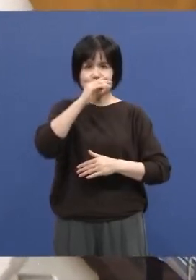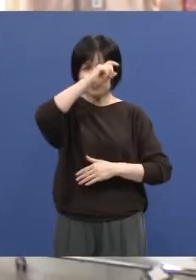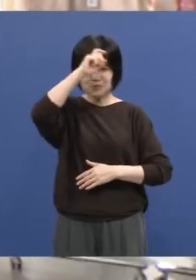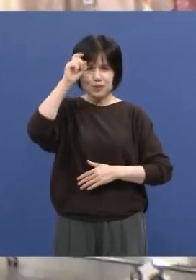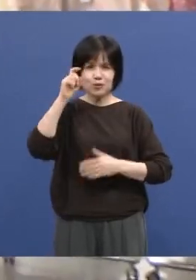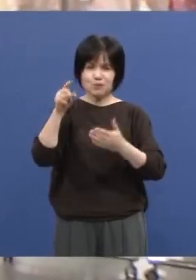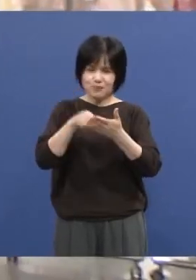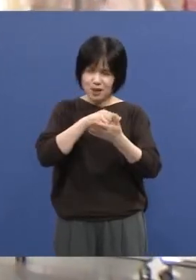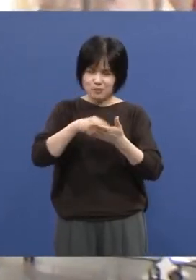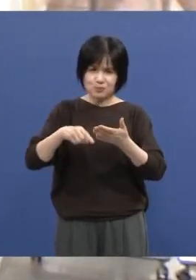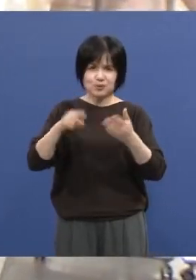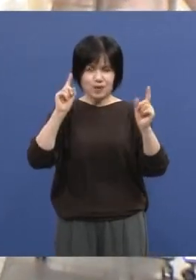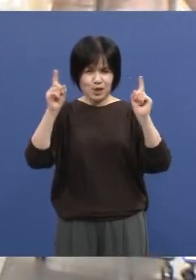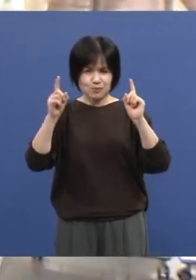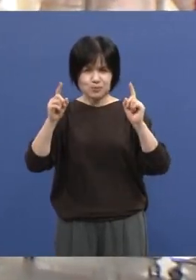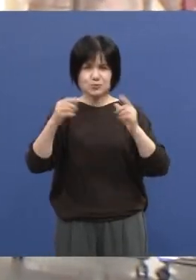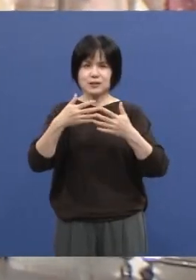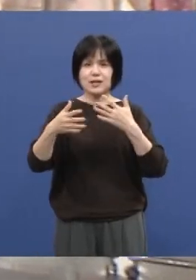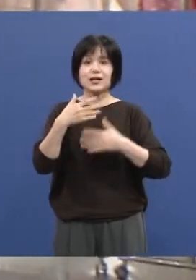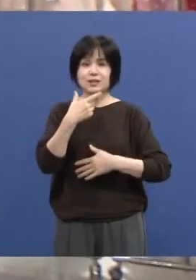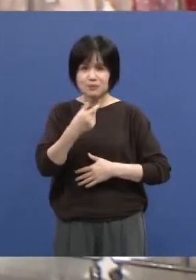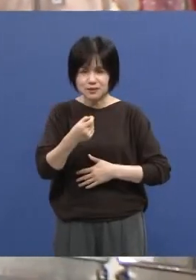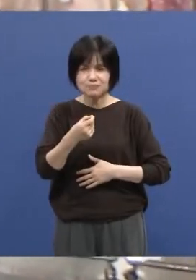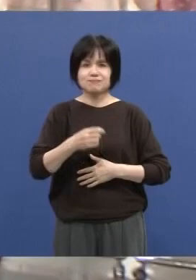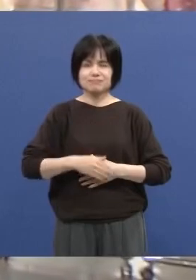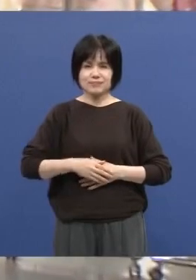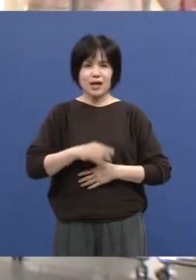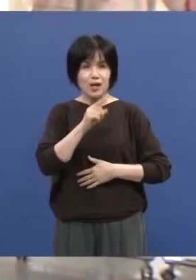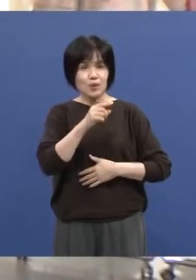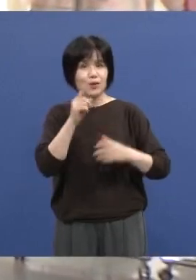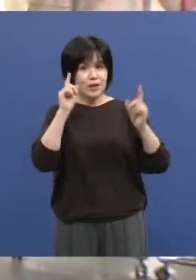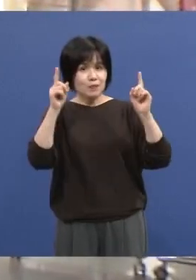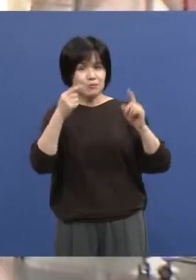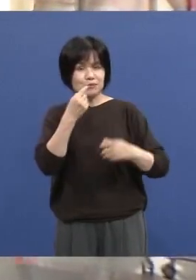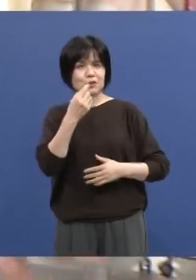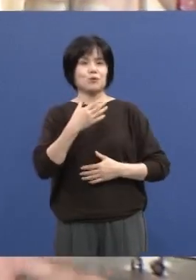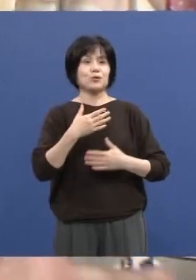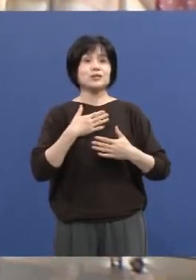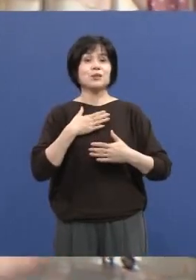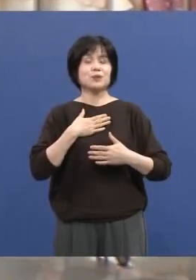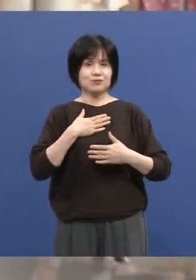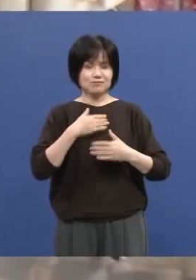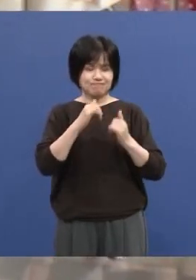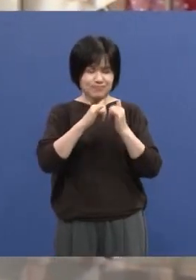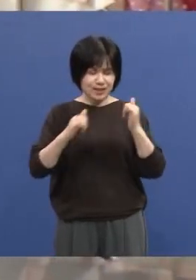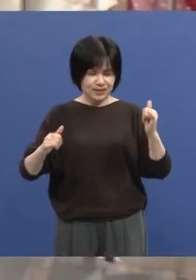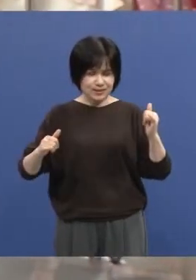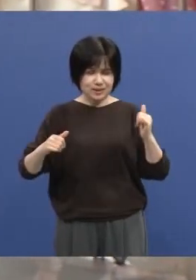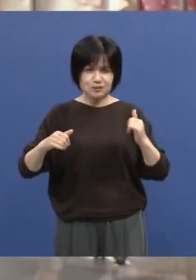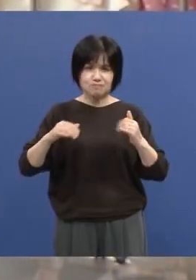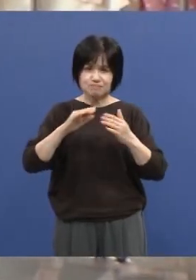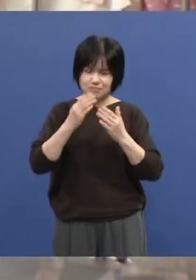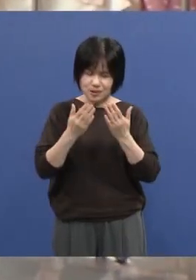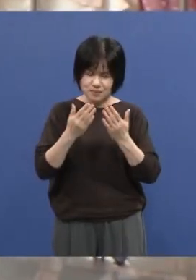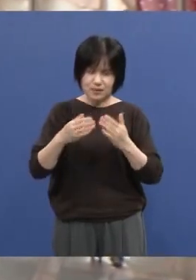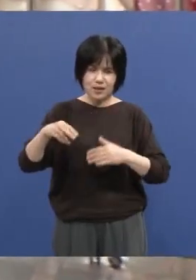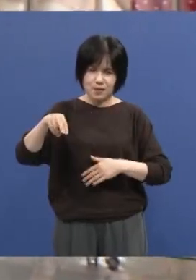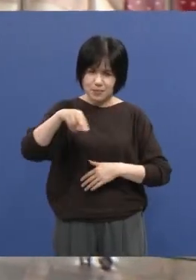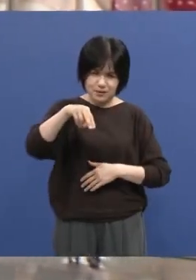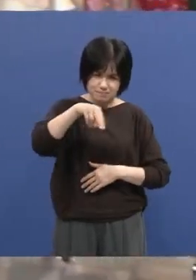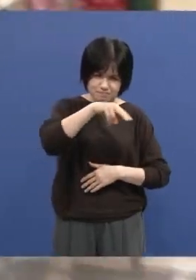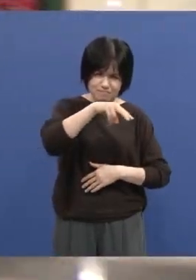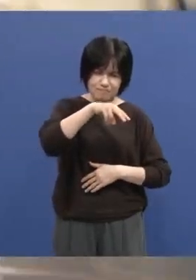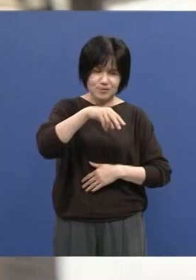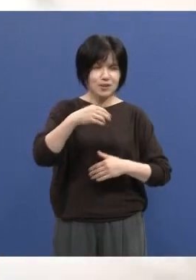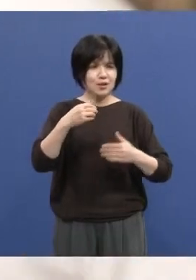。 いや、歴史リアル謎解きゲームなら私も知ってますよ。あの歴史を学びながら街歩きを楽しめるプログラムです